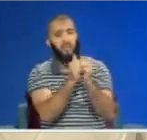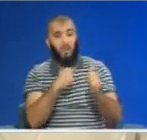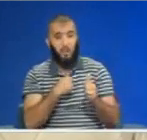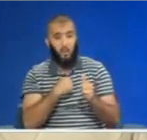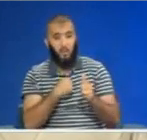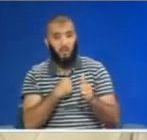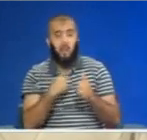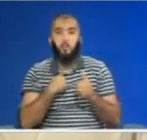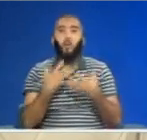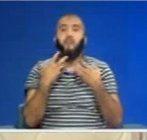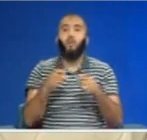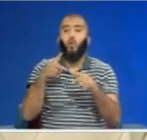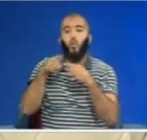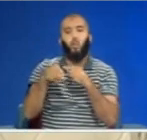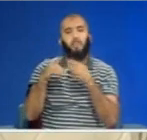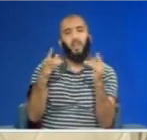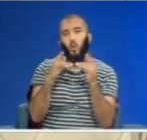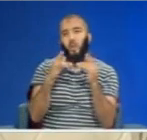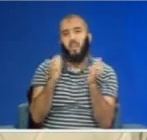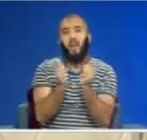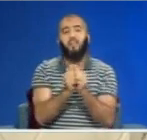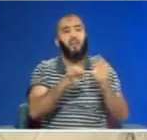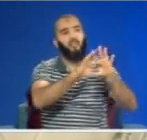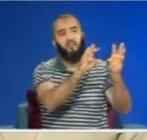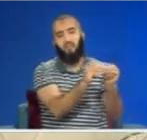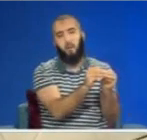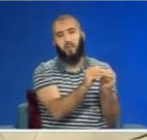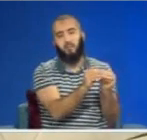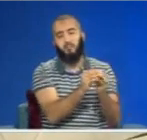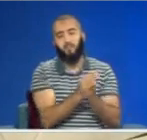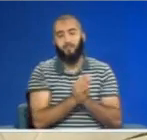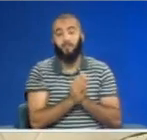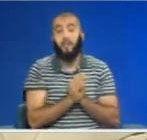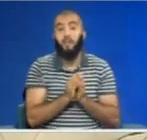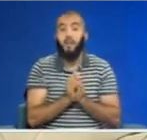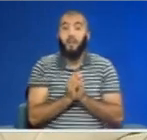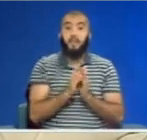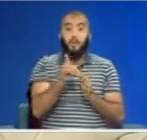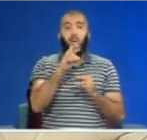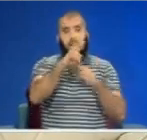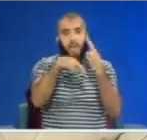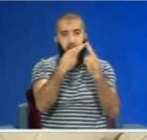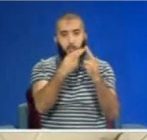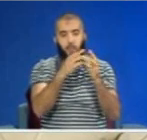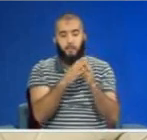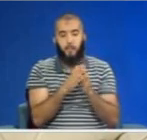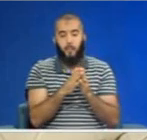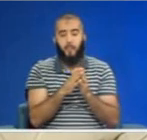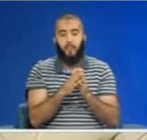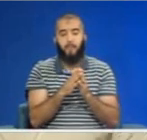الأعراس. نعم. قل لك يا بنتي احنا عندنا حديث النبي صلى الله عليه وسلم، عليه الصلاة والسلام، هو اولا